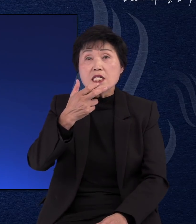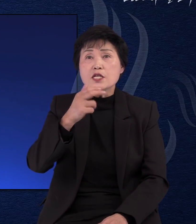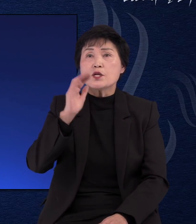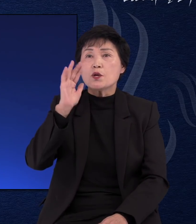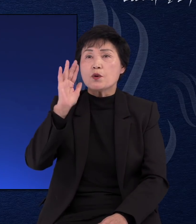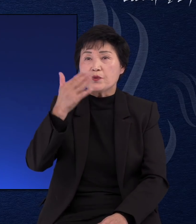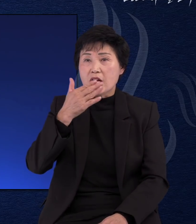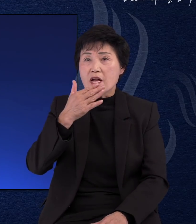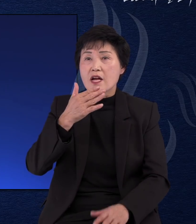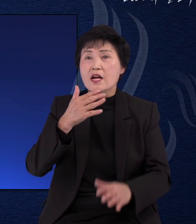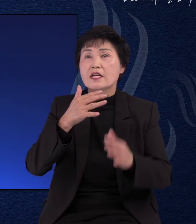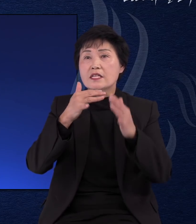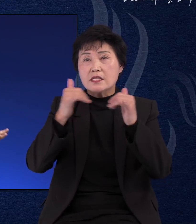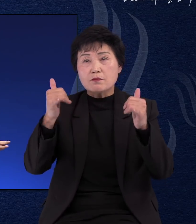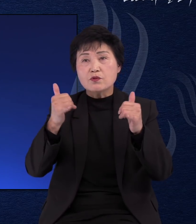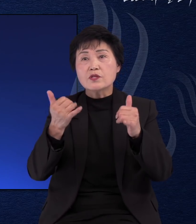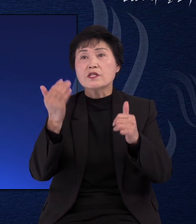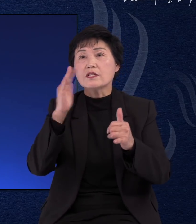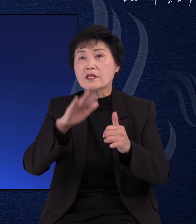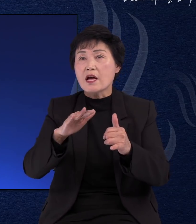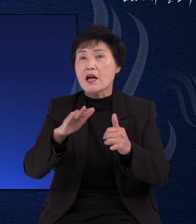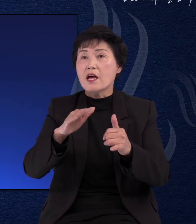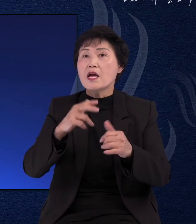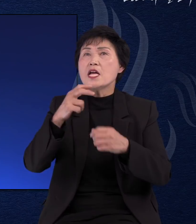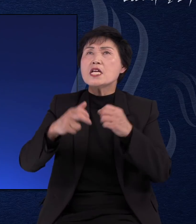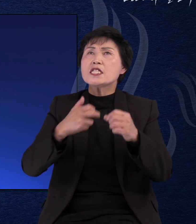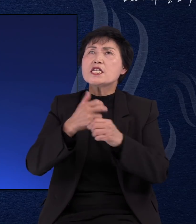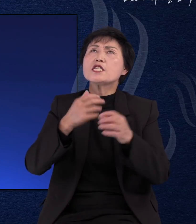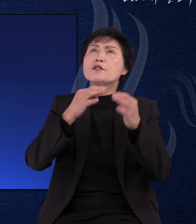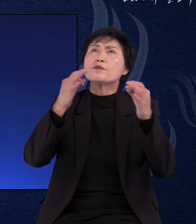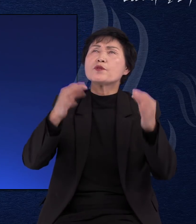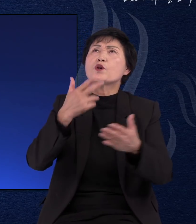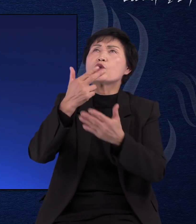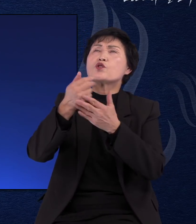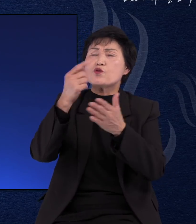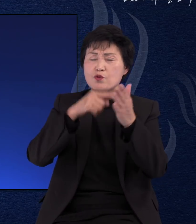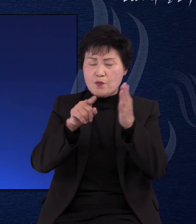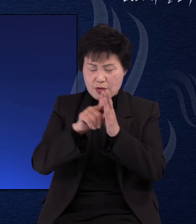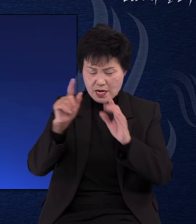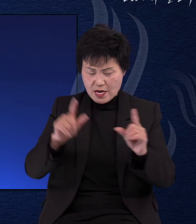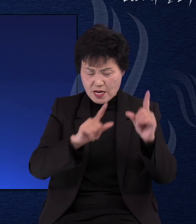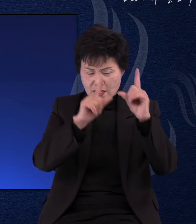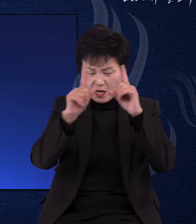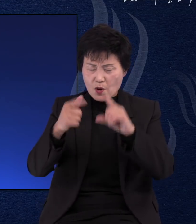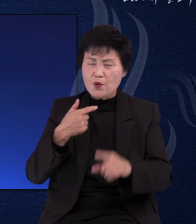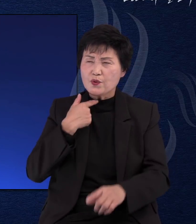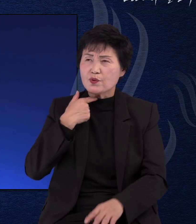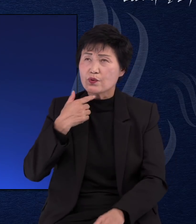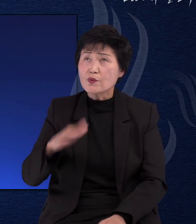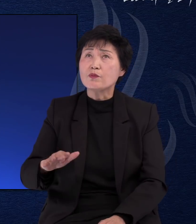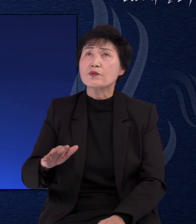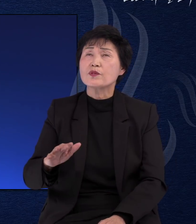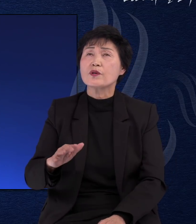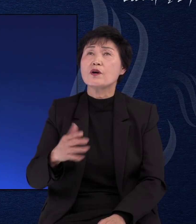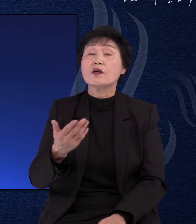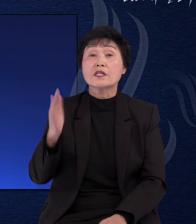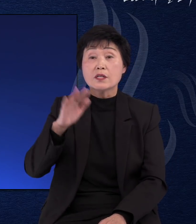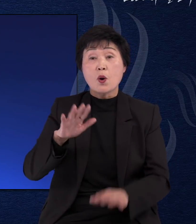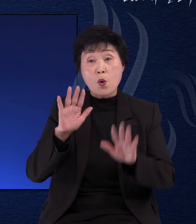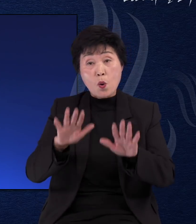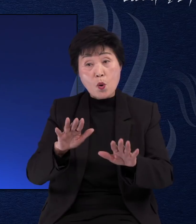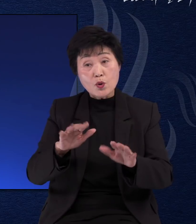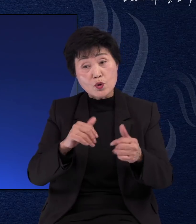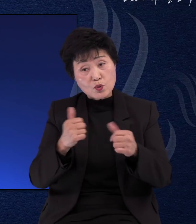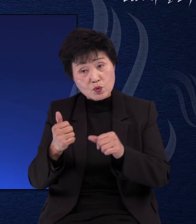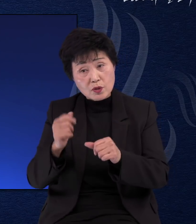믿고 예수님을 믿게 되었는데 70년 동안 주를 위해 살아온 날이 한 날도 없는데 이제 오늘 죽을지 내일 죽을지 모르며 주님 앞에 서야